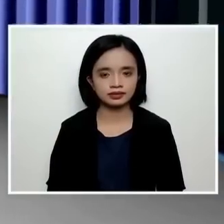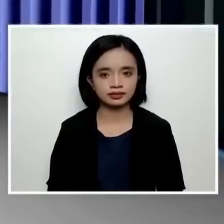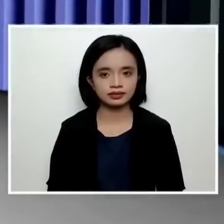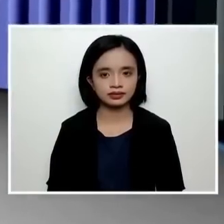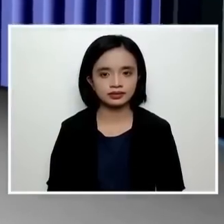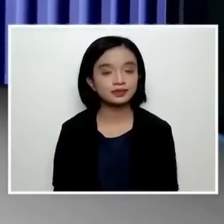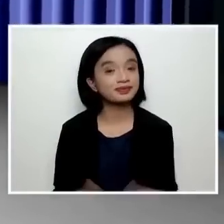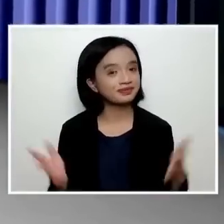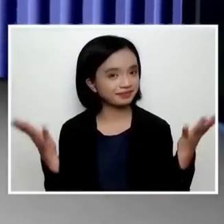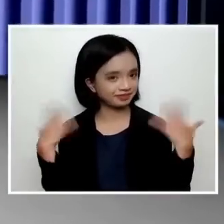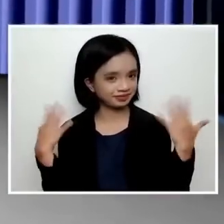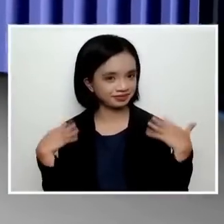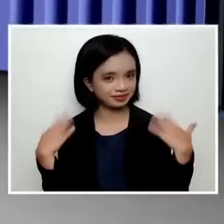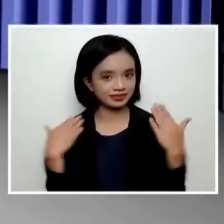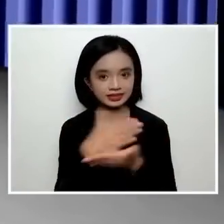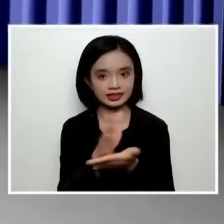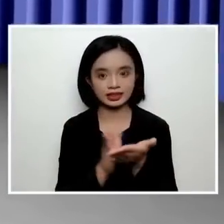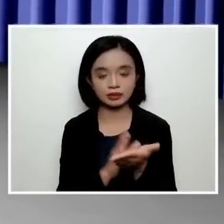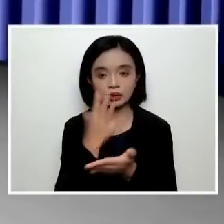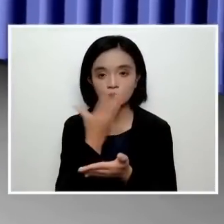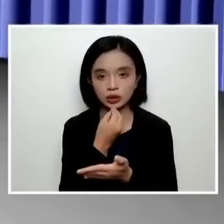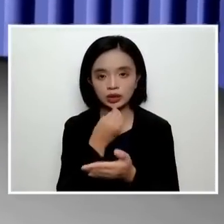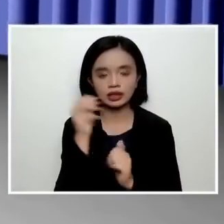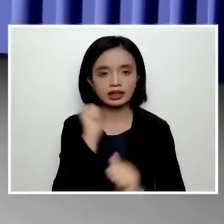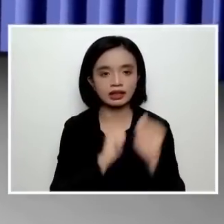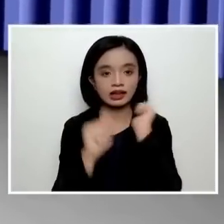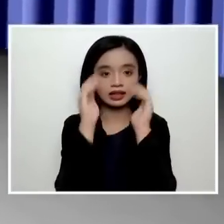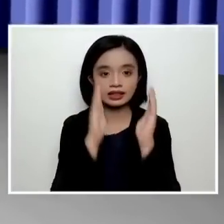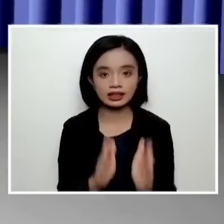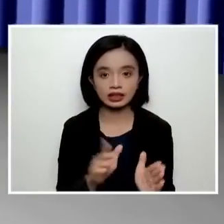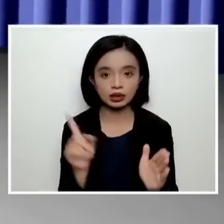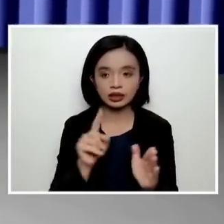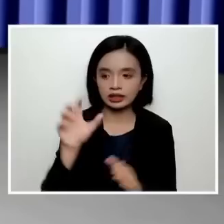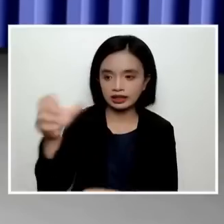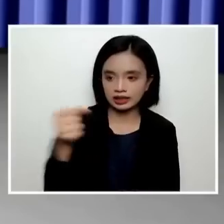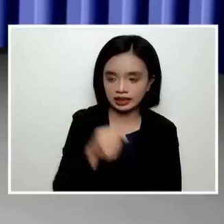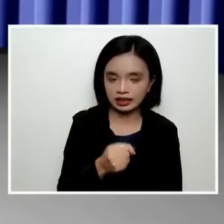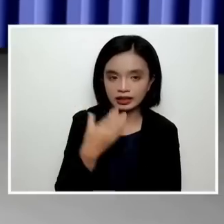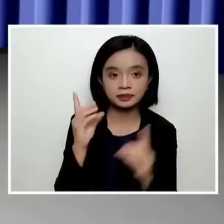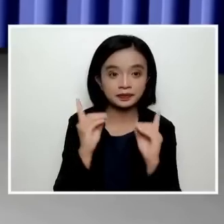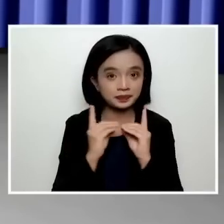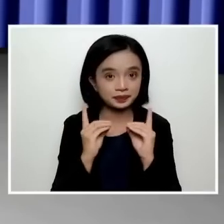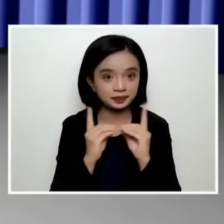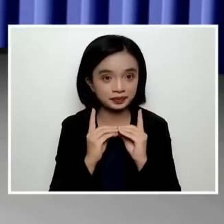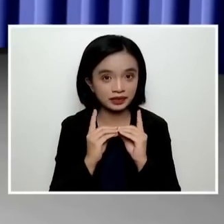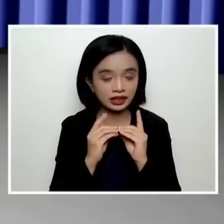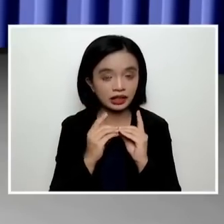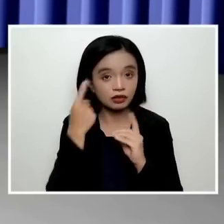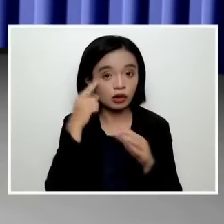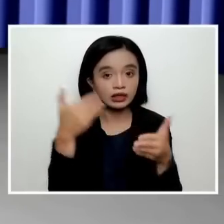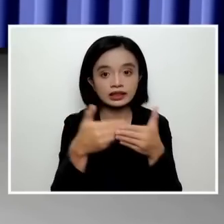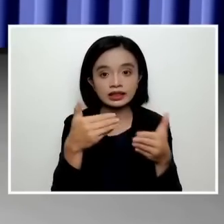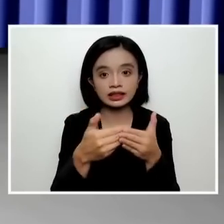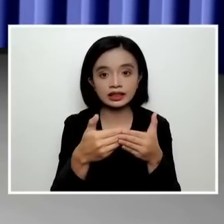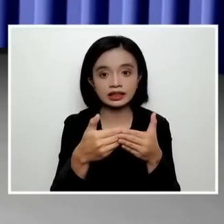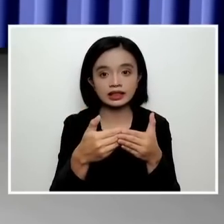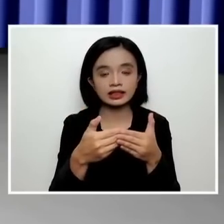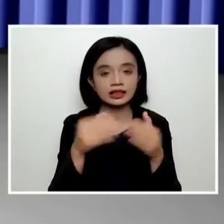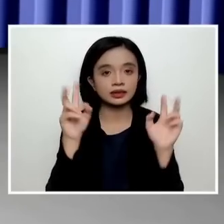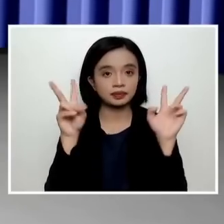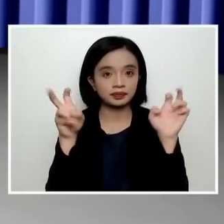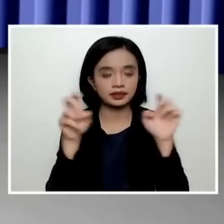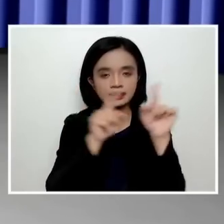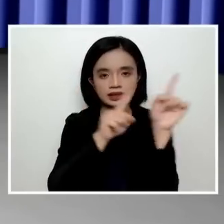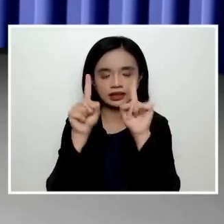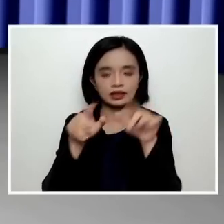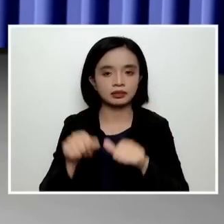Nakakakilig ang panunuyo ng ilang star magic artist sa pagkuha ng kadate sa nalalapit na star magical prom. Bukod